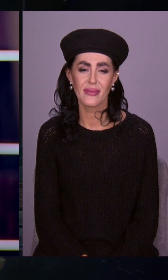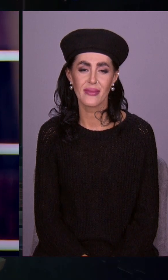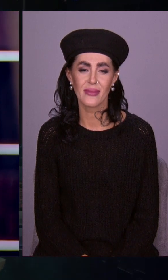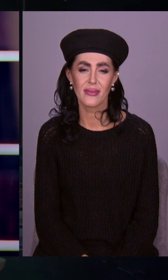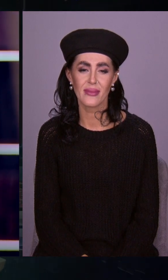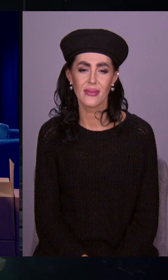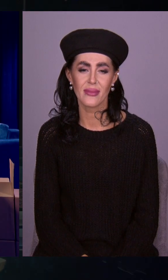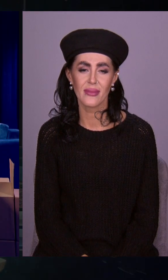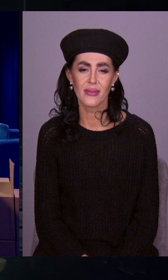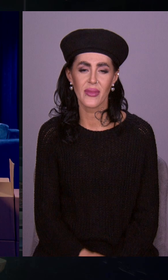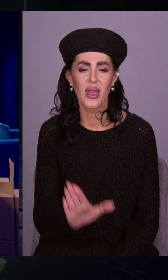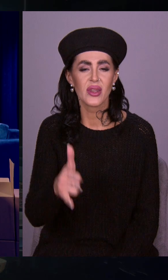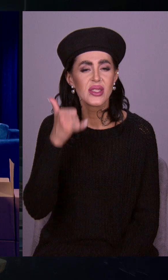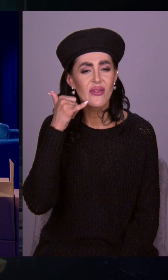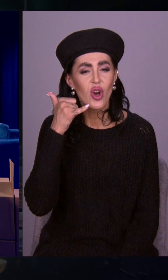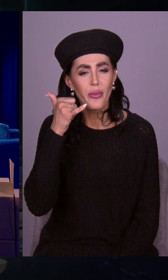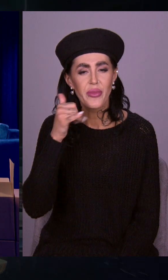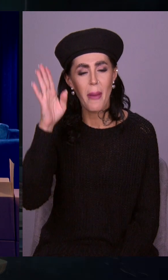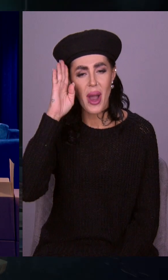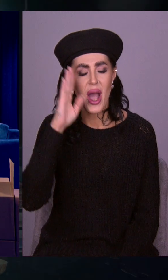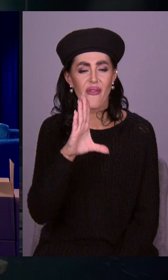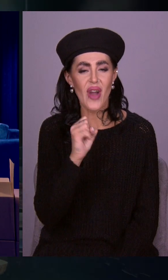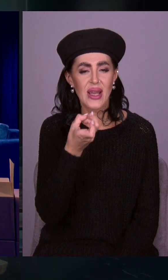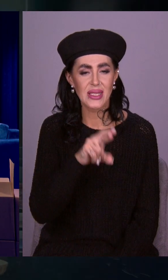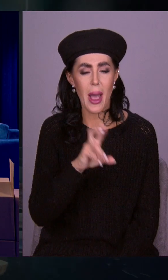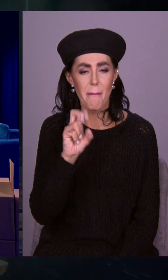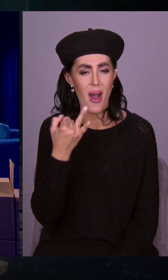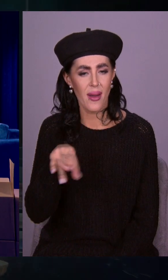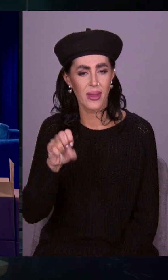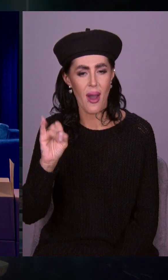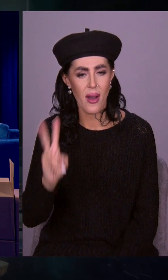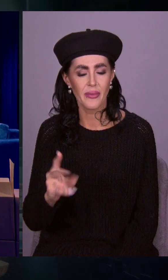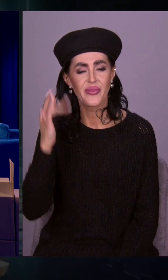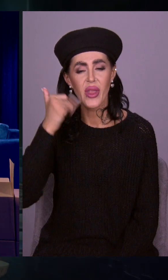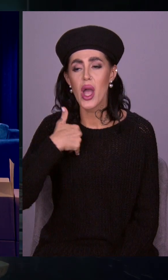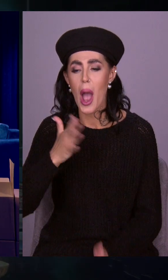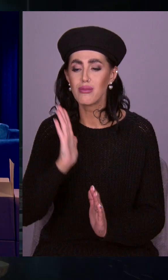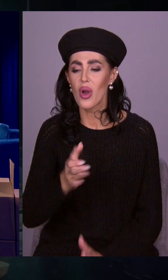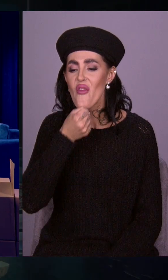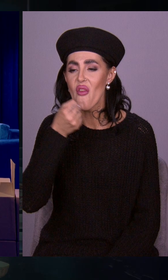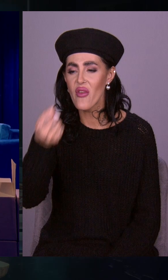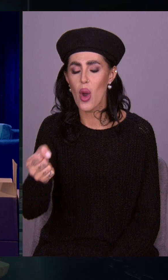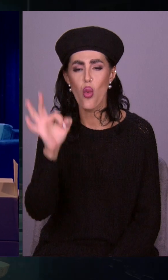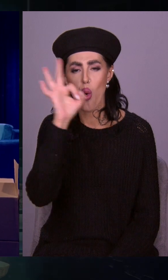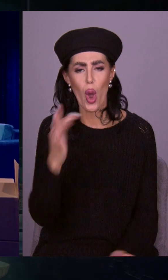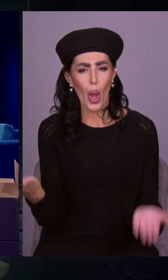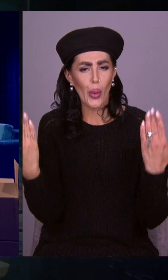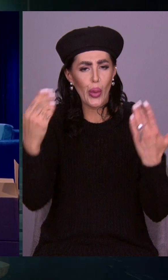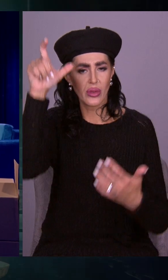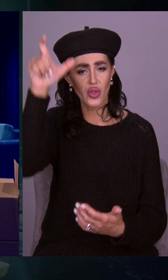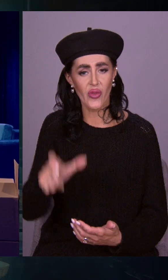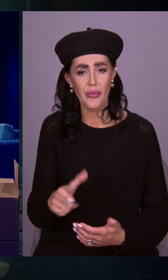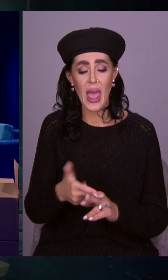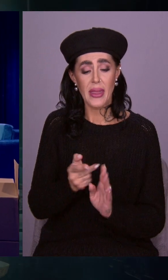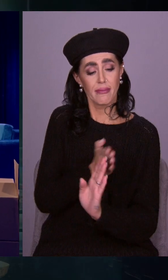Та що ж таке? Подзвонити стендап-коміку Васі Байдаку. Сказати, я буду брати інтерв'ю у Стівена Фрая. І він на попередній